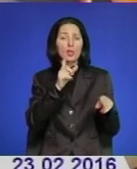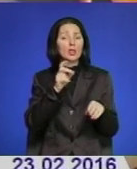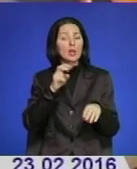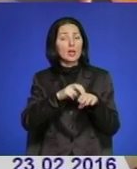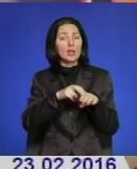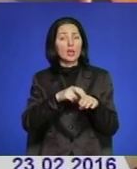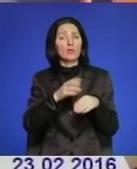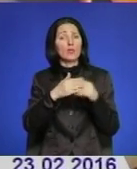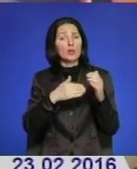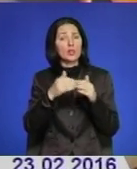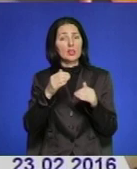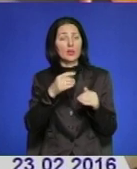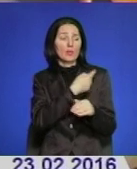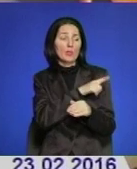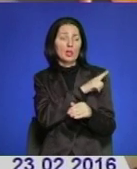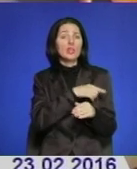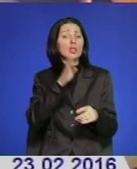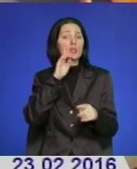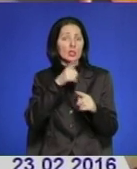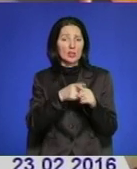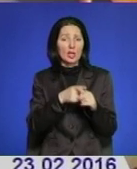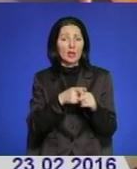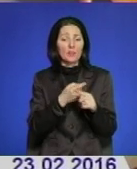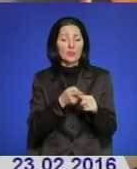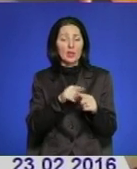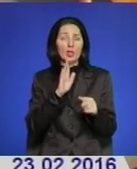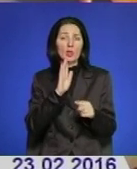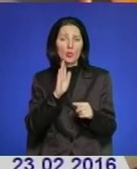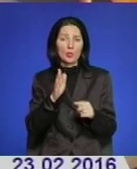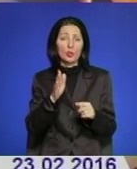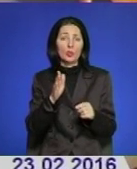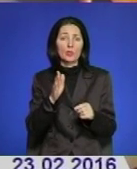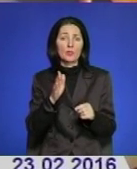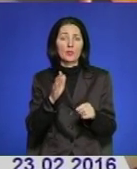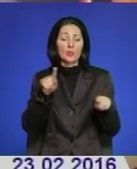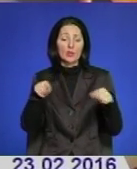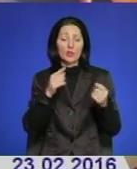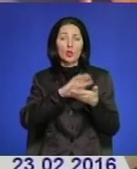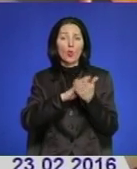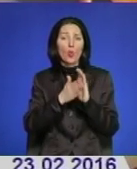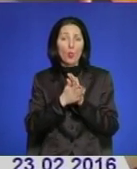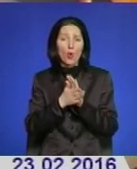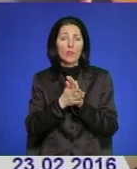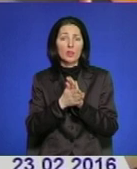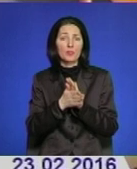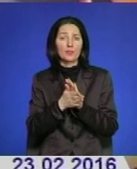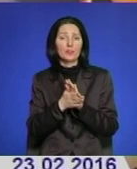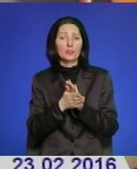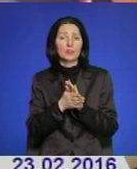фахівців, медичних сестер, які будуть створювати умови